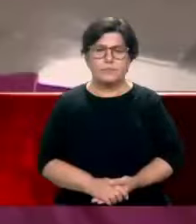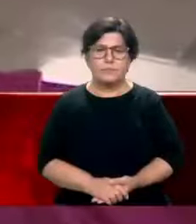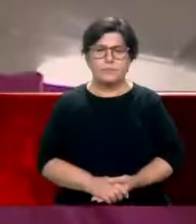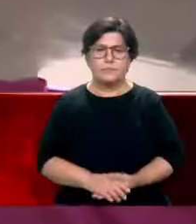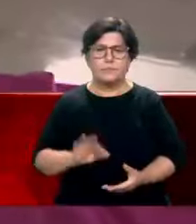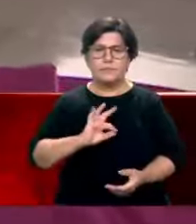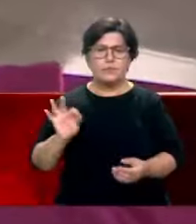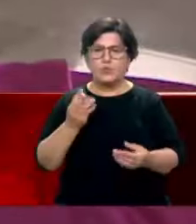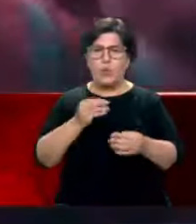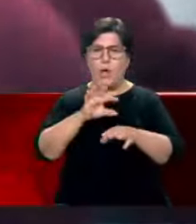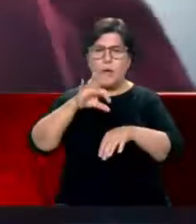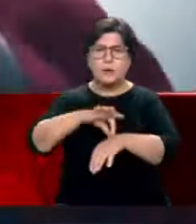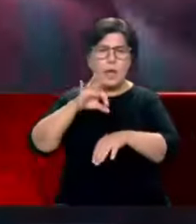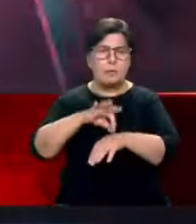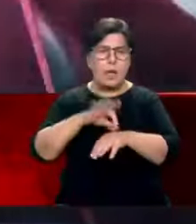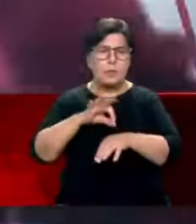Ve sağlık ocakları çok dolu.